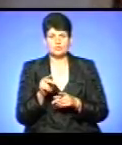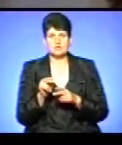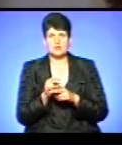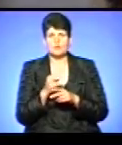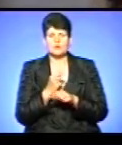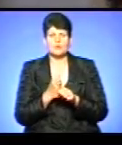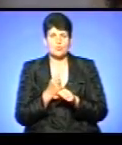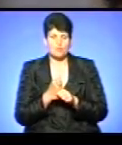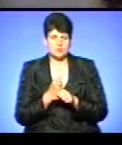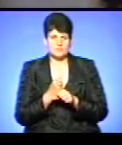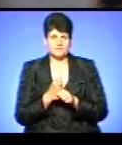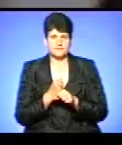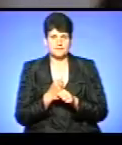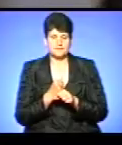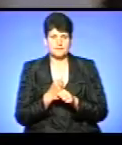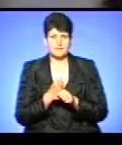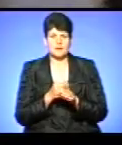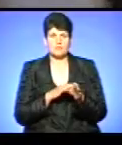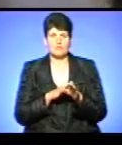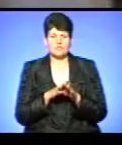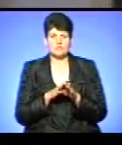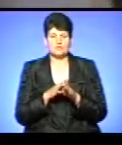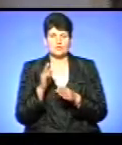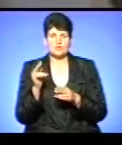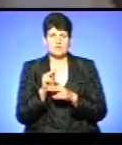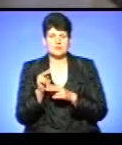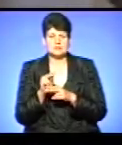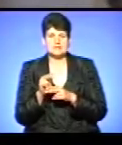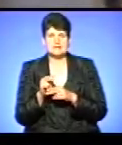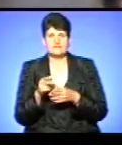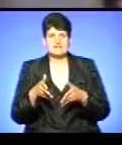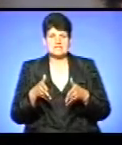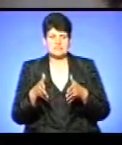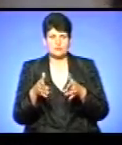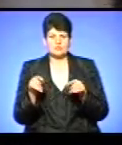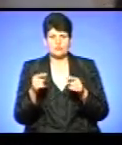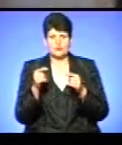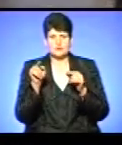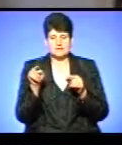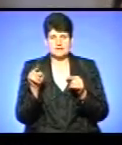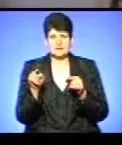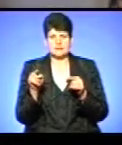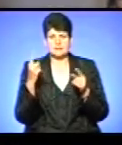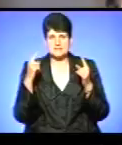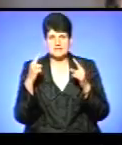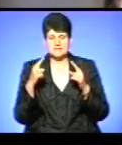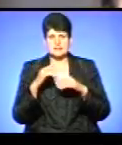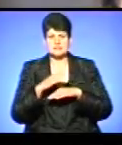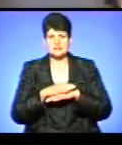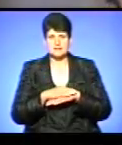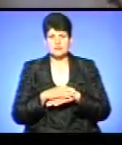роботи. Перегороджений повністю весь вестибюль, і тут створено для тих дітей, для їхніх мистецьких занять,